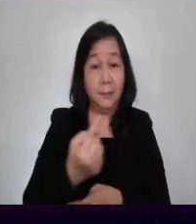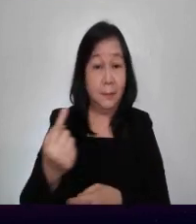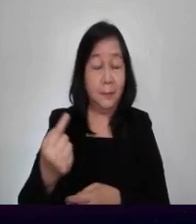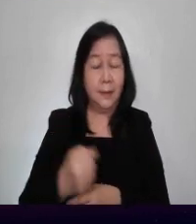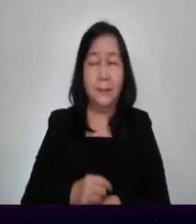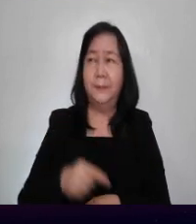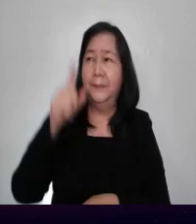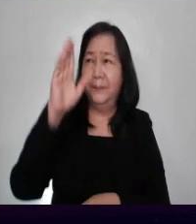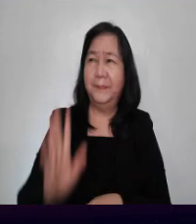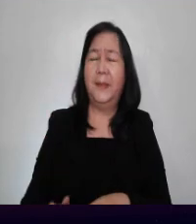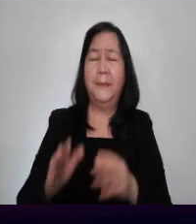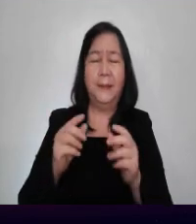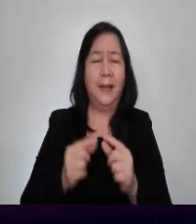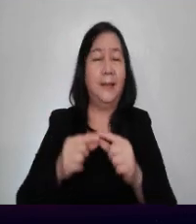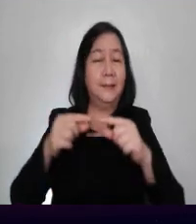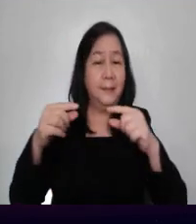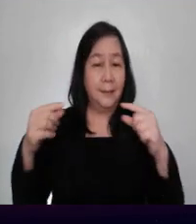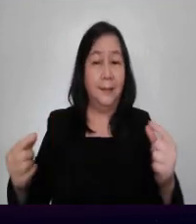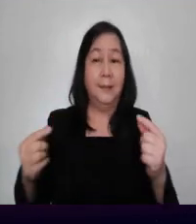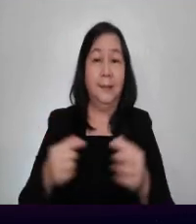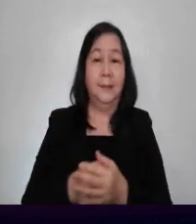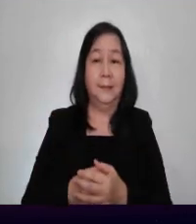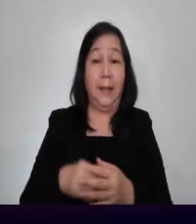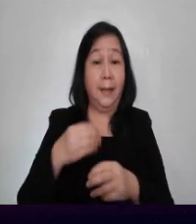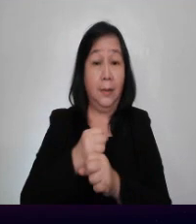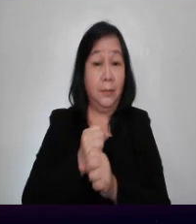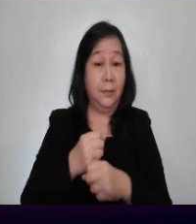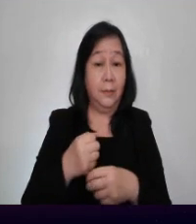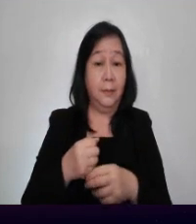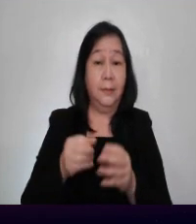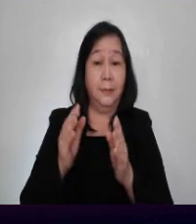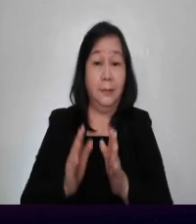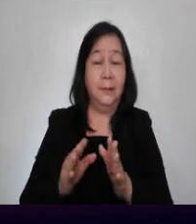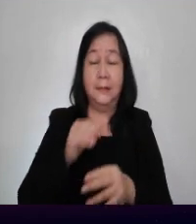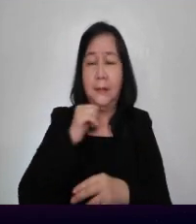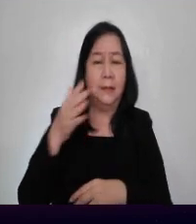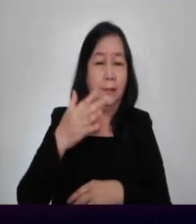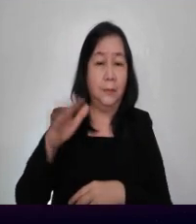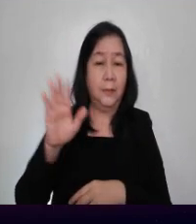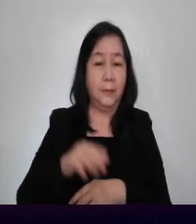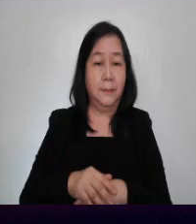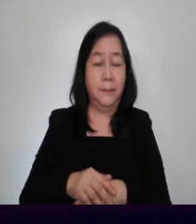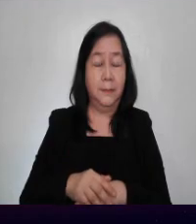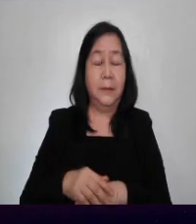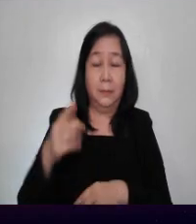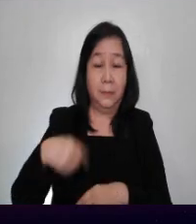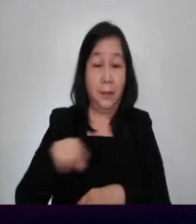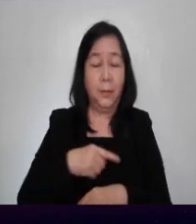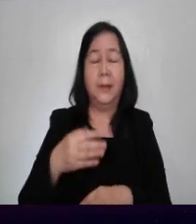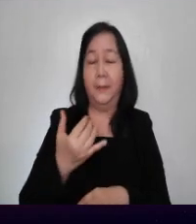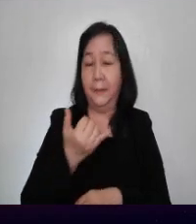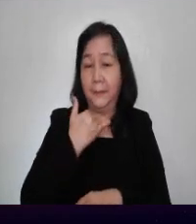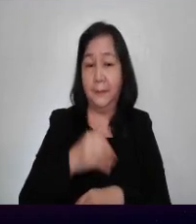atin na ang Diyos ang pinakadakilang tagapagpanauli. Hindi niya tayo itinatakwil kapag tayo po